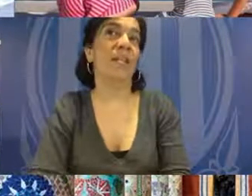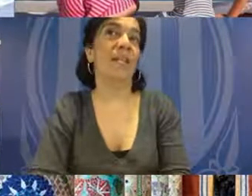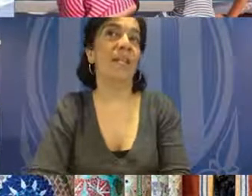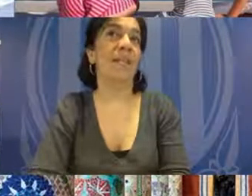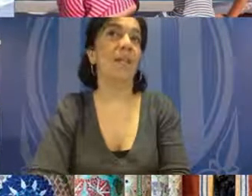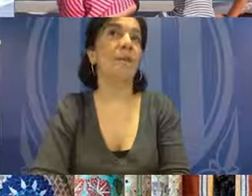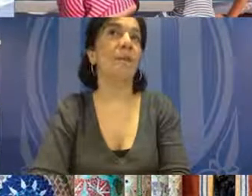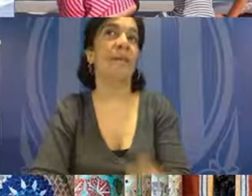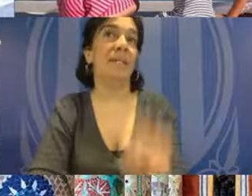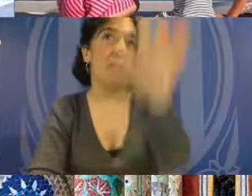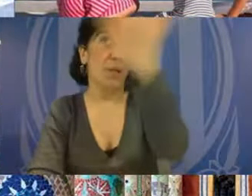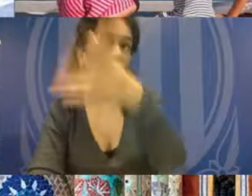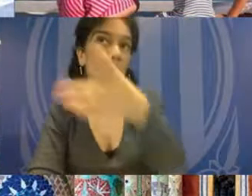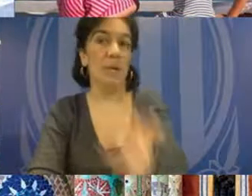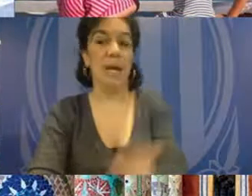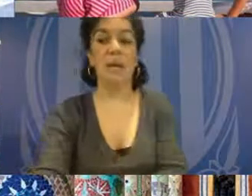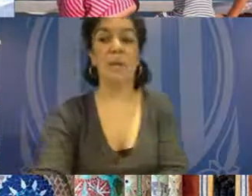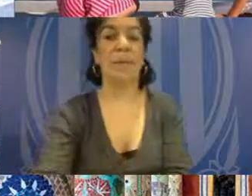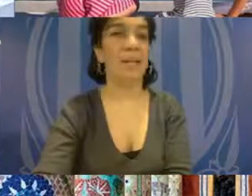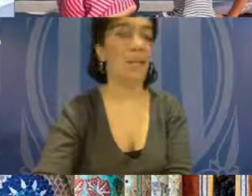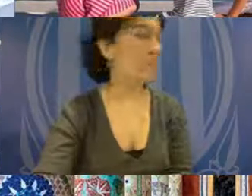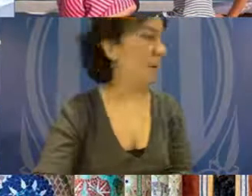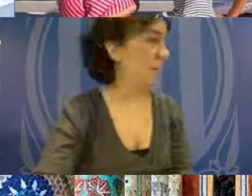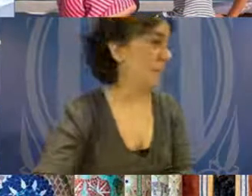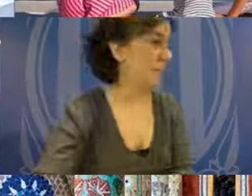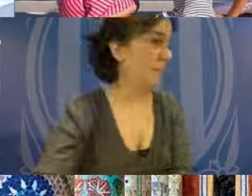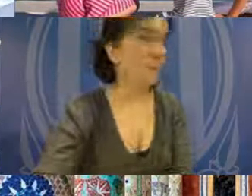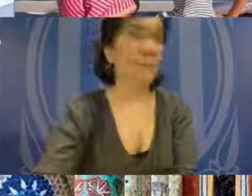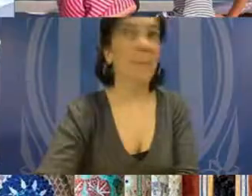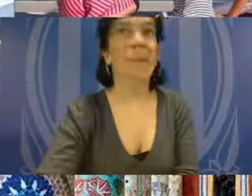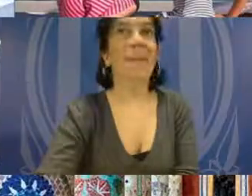d'arròs al Delta de l'Ebre, patrimoni cultural, per exemple.